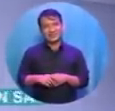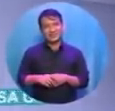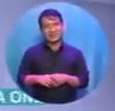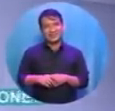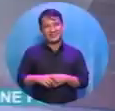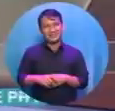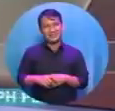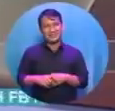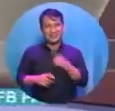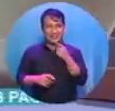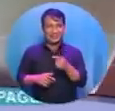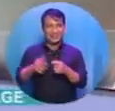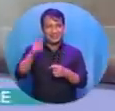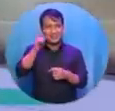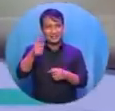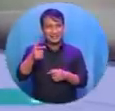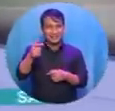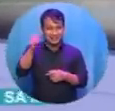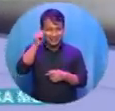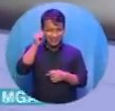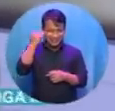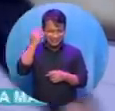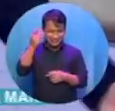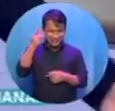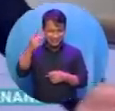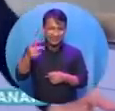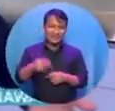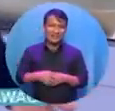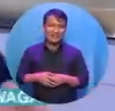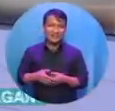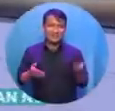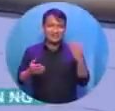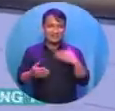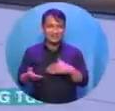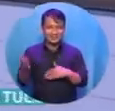joke. Nasa yung telepono si Aljun Kidlat. Ayan na.